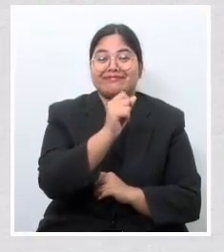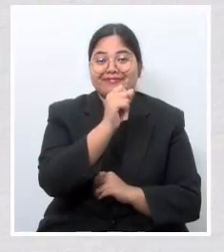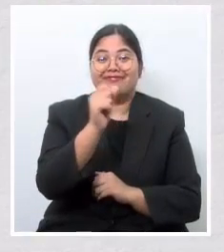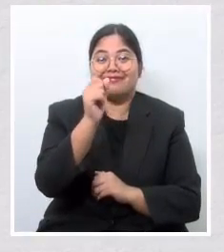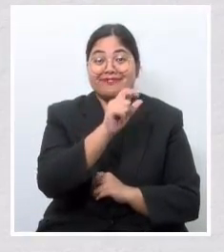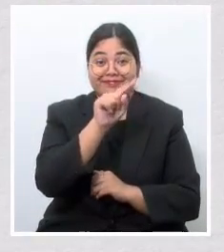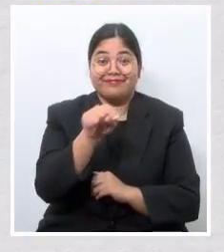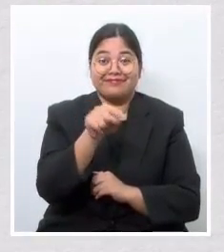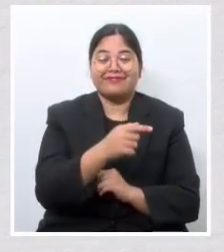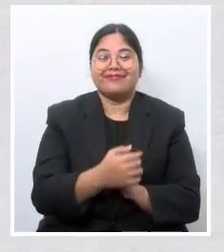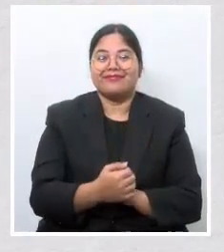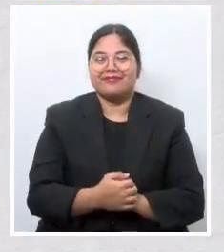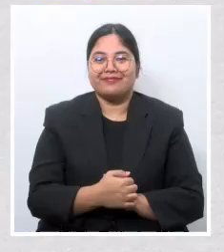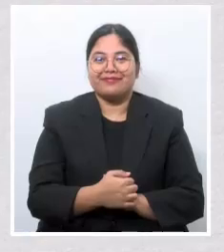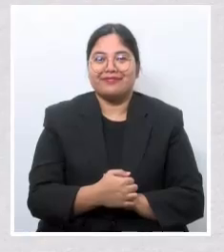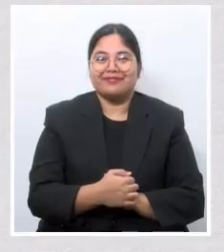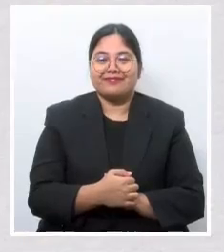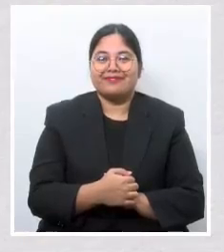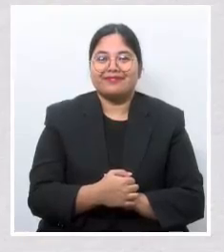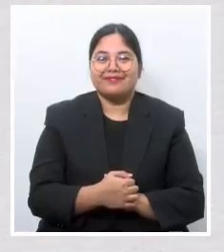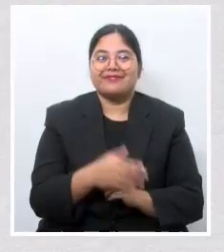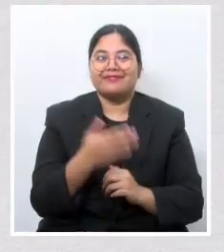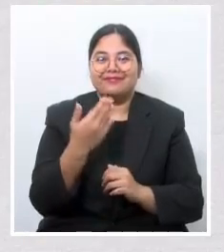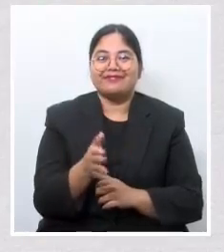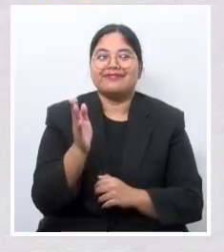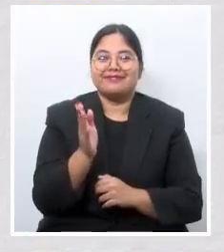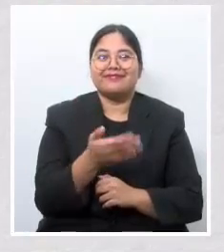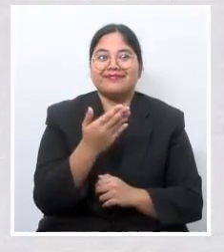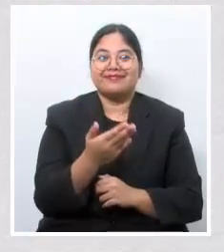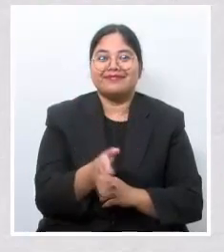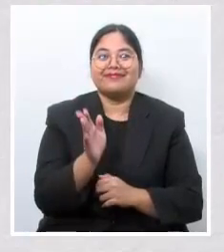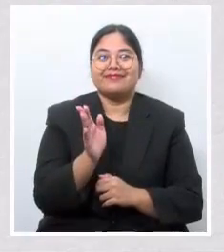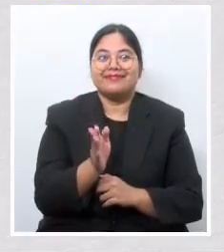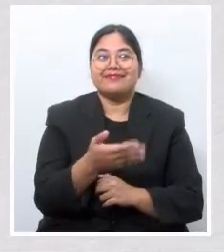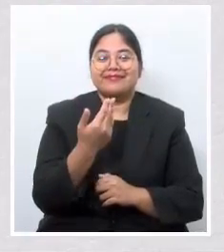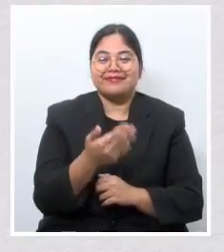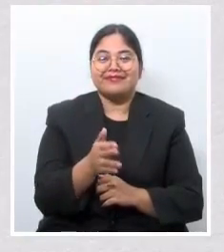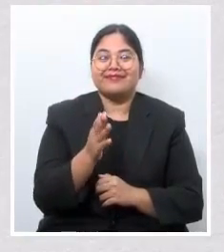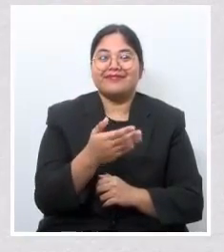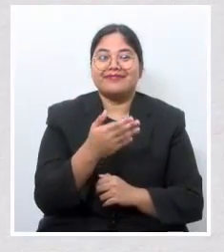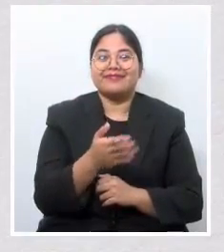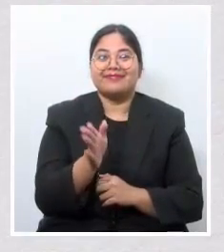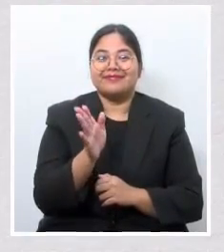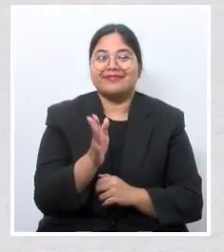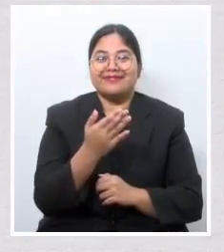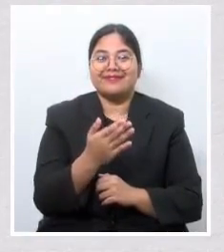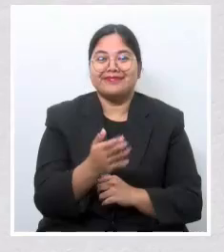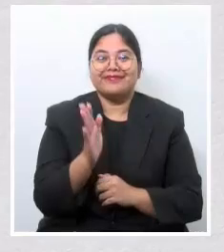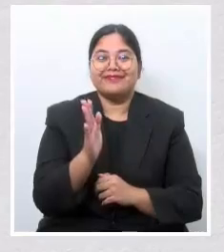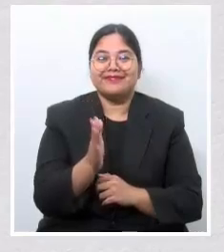to andTo To and